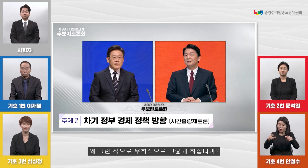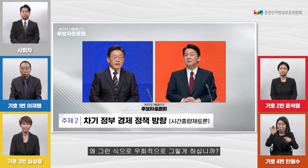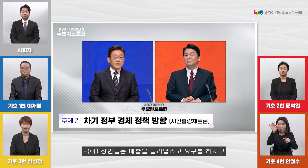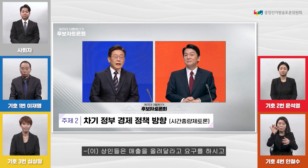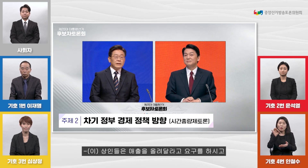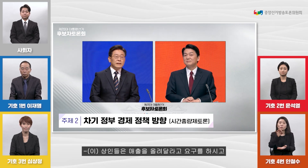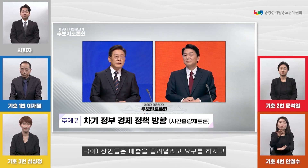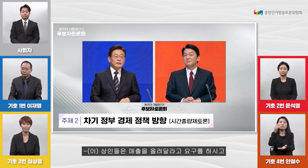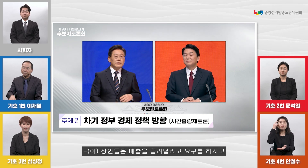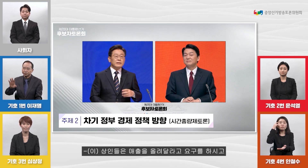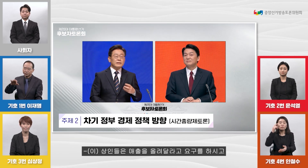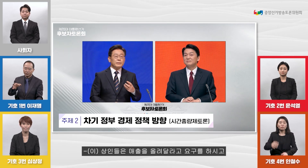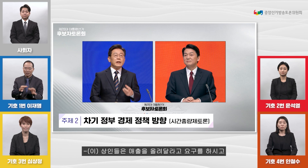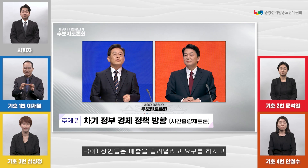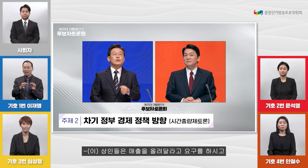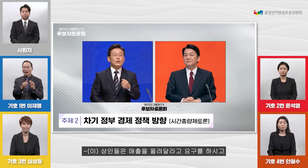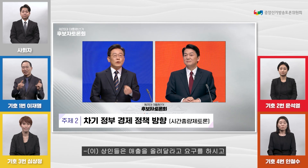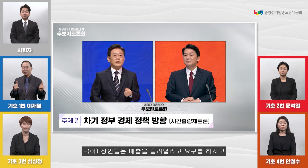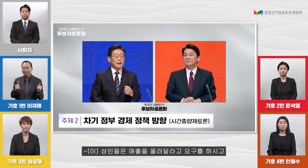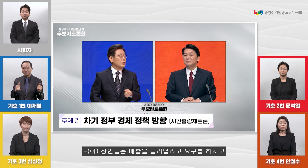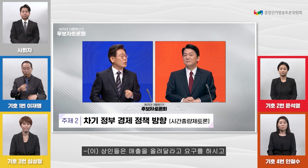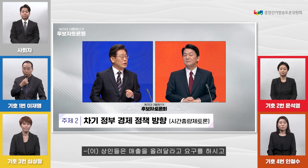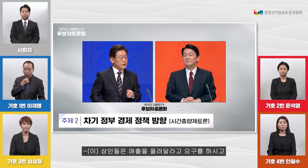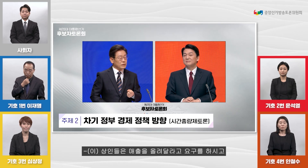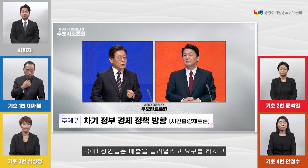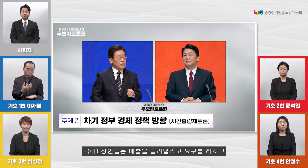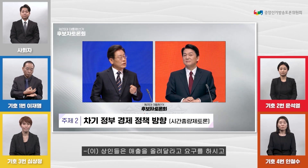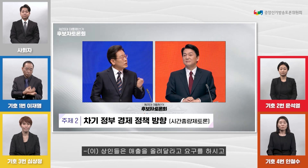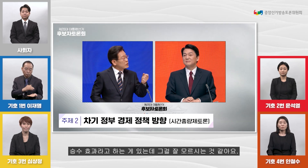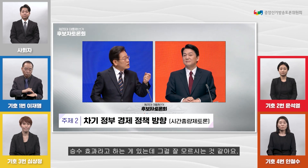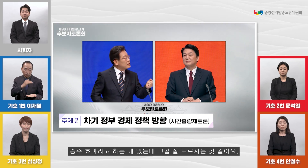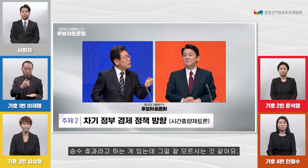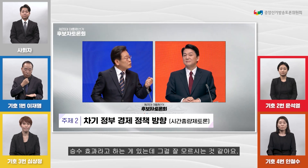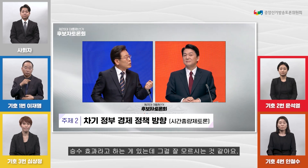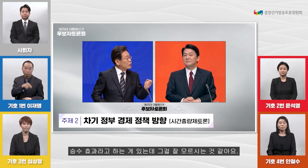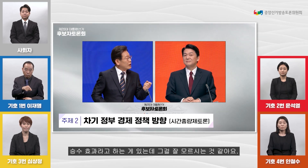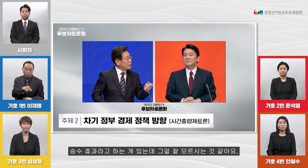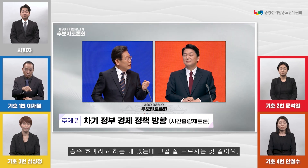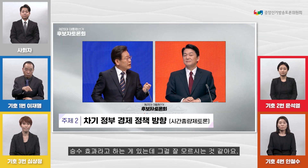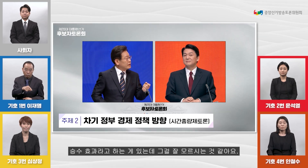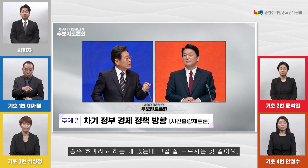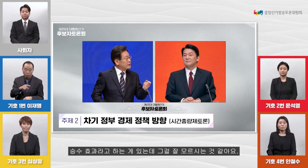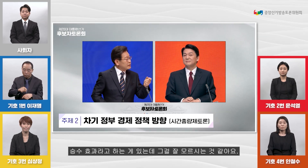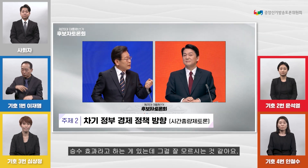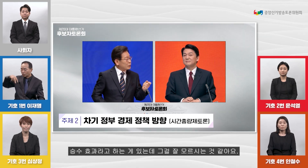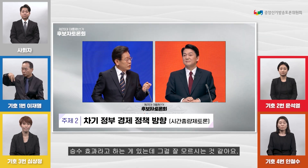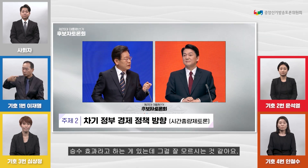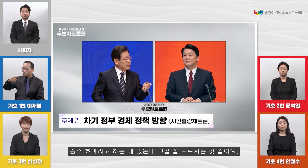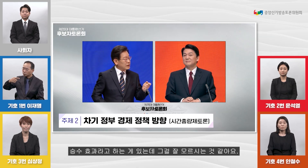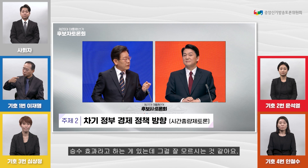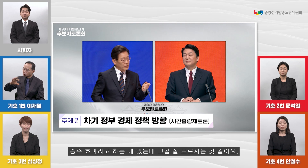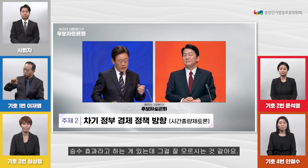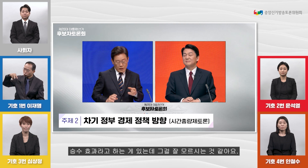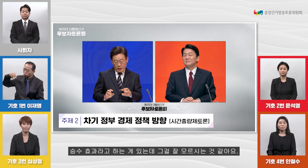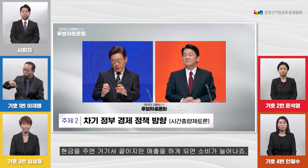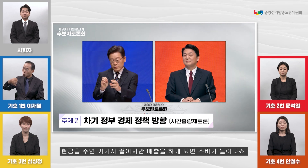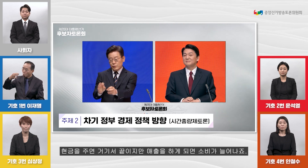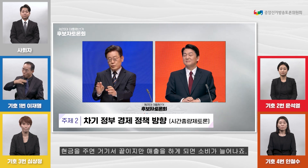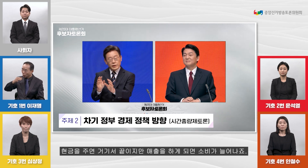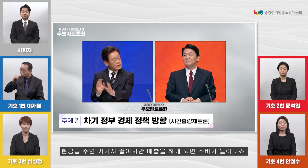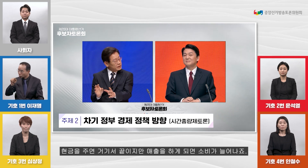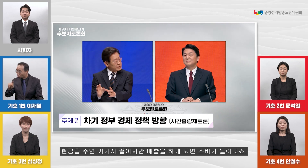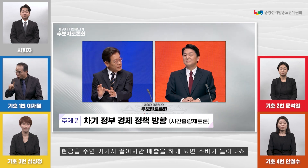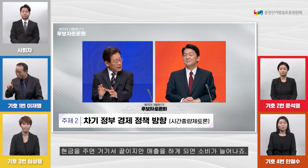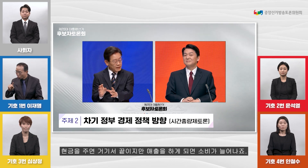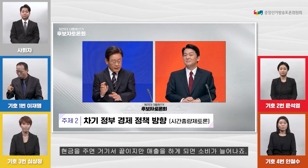하십니까? 상인들은 매출을 올려달라고 요구를 하시고 승수 효과라고 하는 게 있는데 그걸 잘 모르시는 것 같아요. 현금을